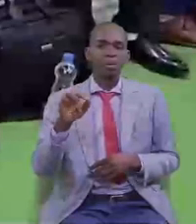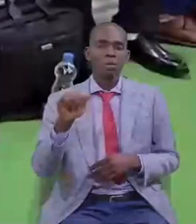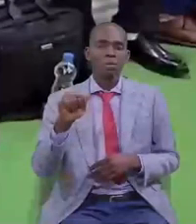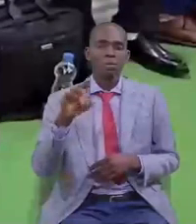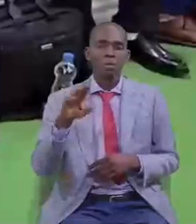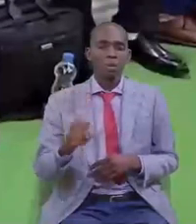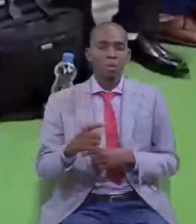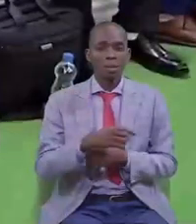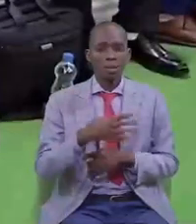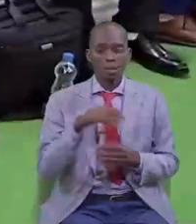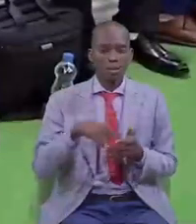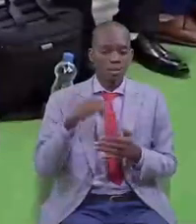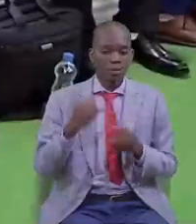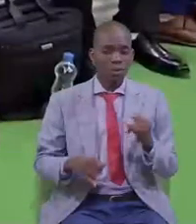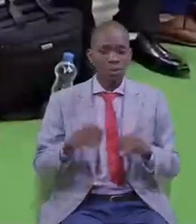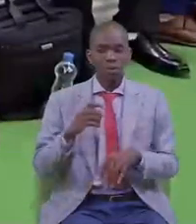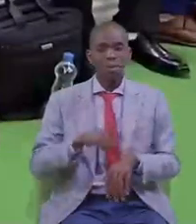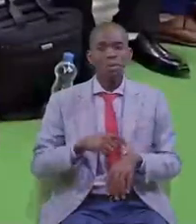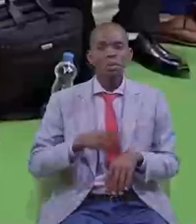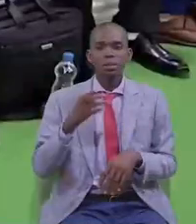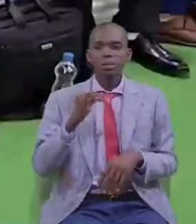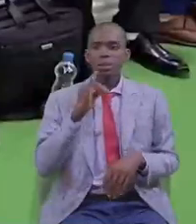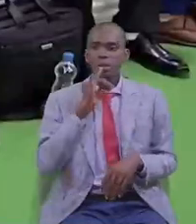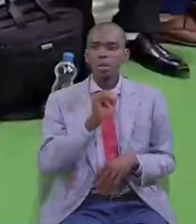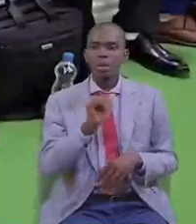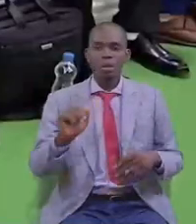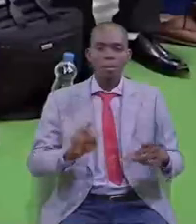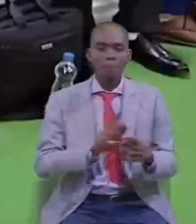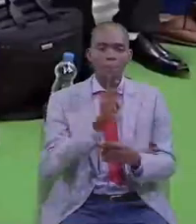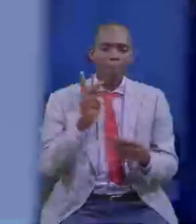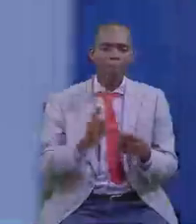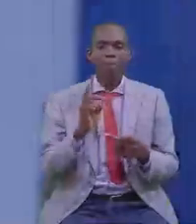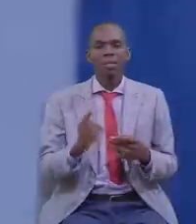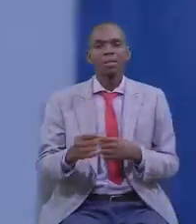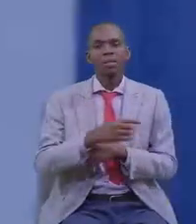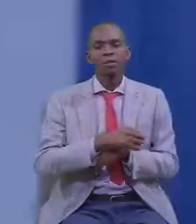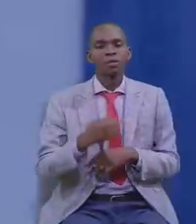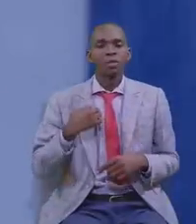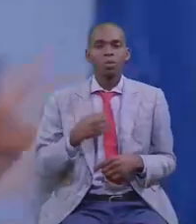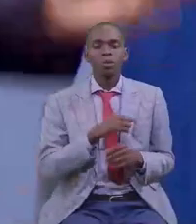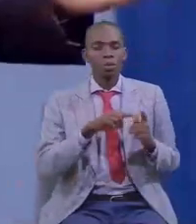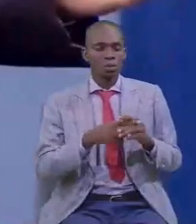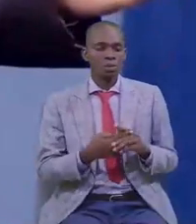Et à la fin, il y a le jour parfait. Nous commençons avec le Seigneur.